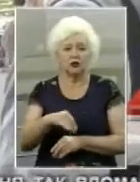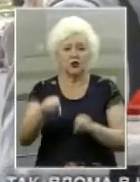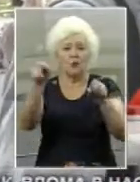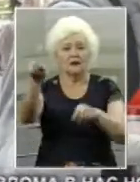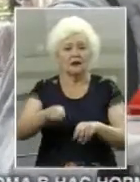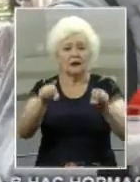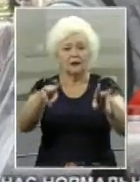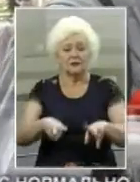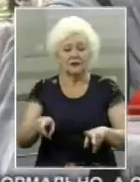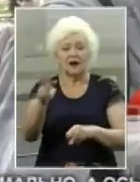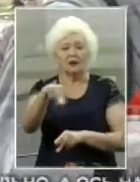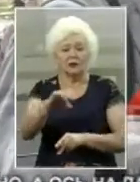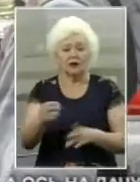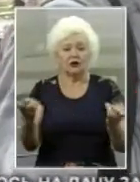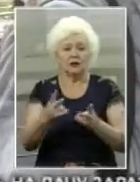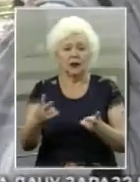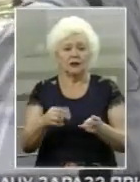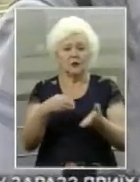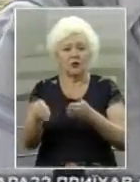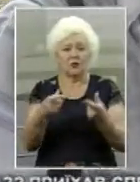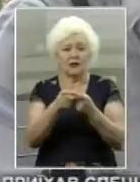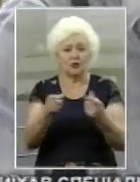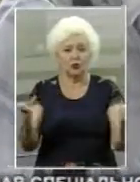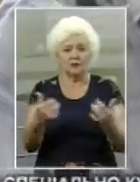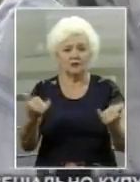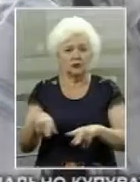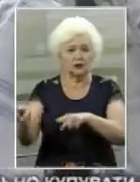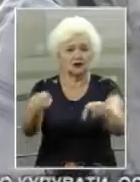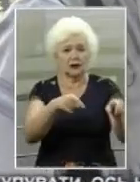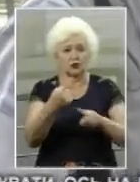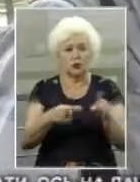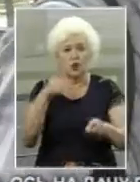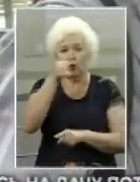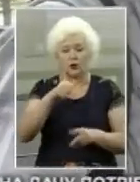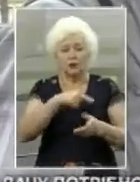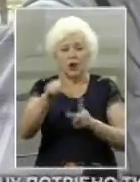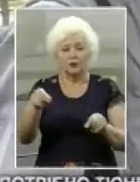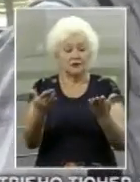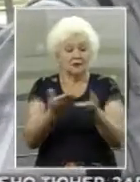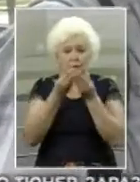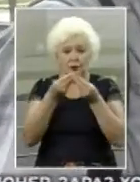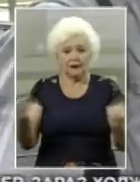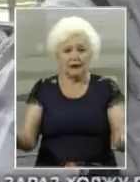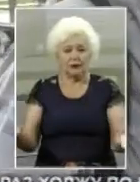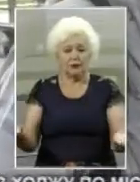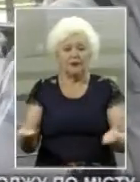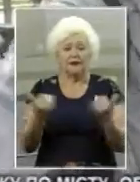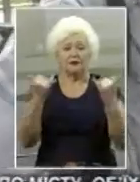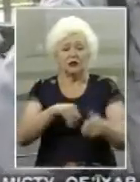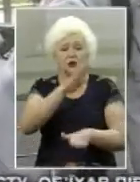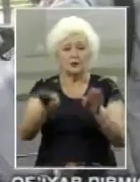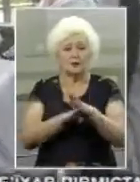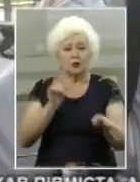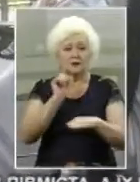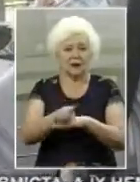спеціально покупати, на дачі вже треба покупати тюнер. Зараз хожу, вже півгорода об'їздив, вже їх нету. Зараз під заказ, от